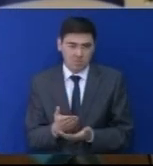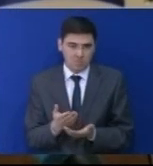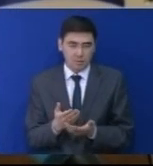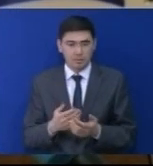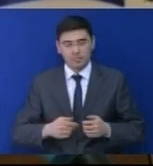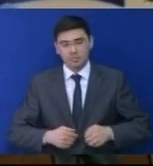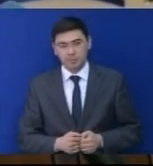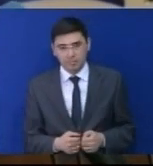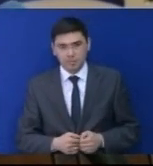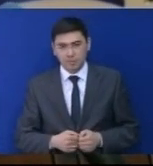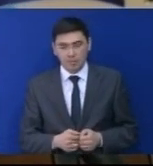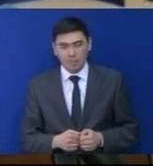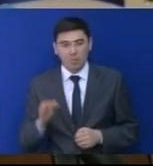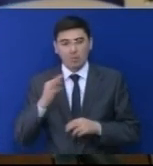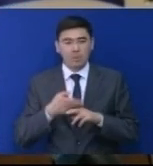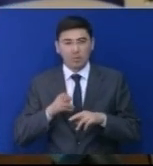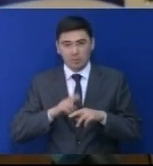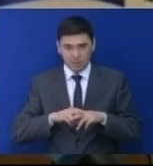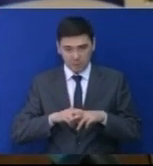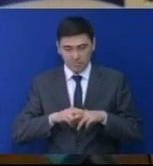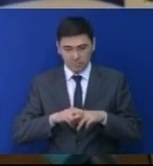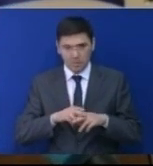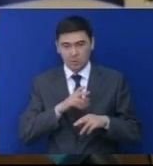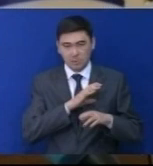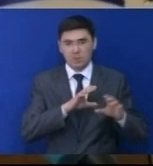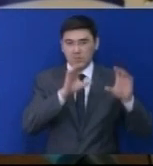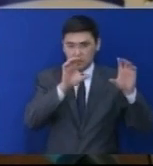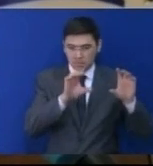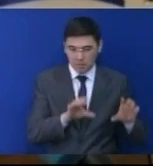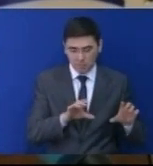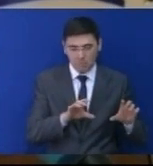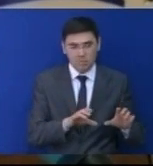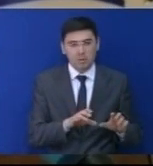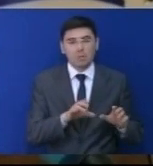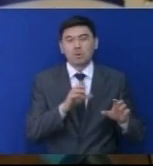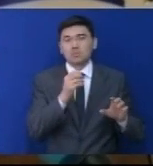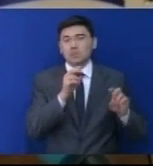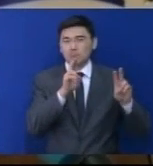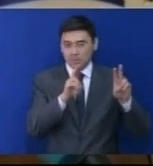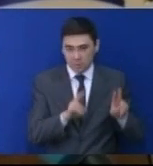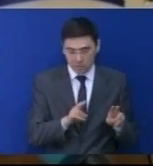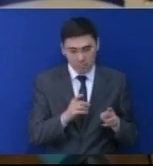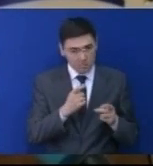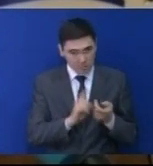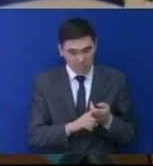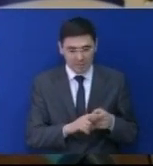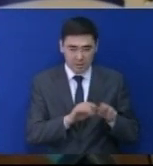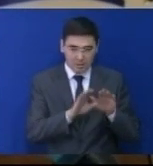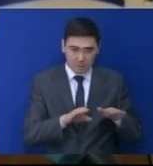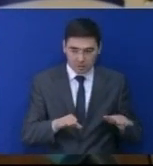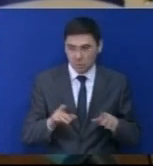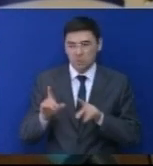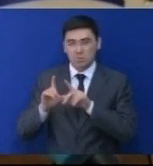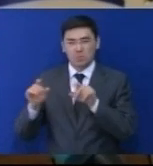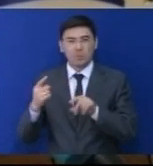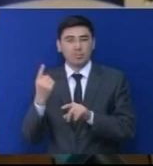ғой, білім туралы заңға байланысты, мемлекеттік қызмет көрсету заңына байланысты балаларды мектепке қабылдау,